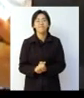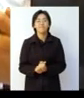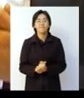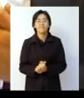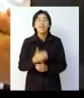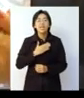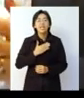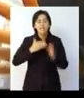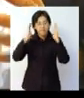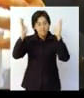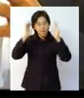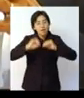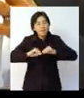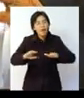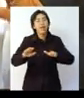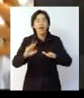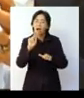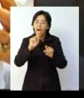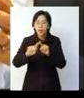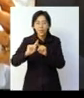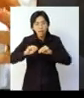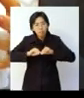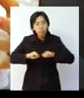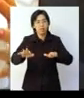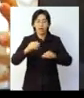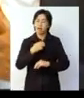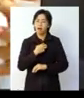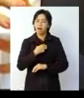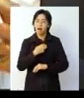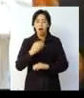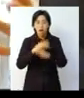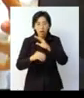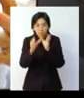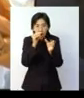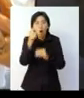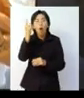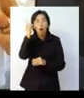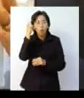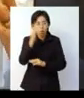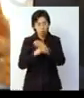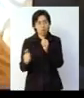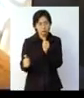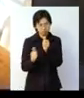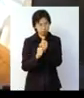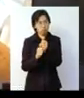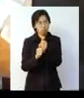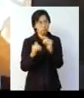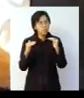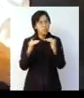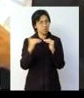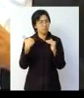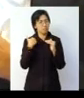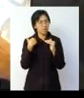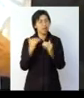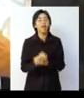จังหวัดนนทบุรีอันนี้ก็คือเราอยากจะประชาสัมพันธ์ทุกสื่อหรือทุกช่องทางนะคะให้คนพิการทราบว่าเข